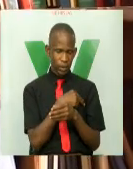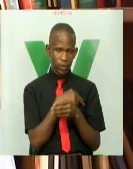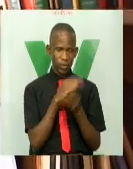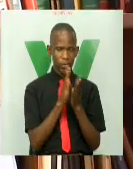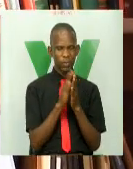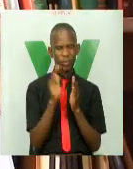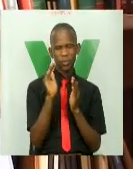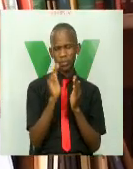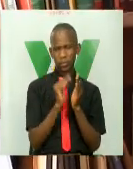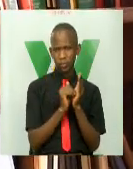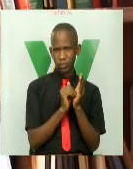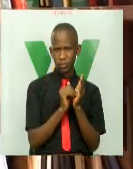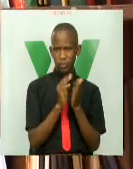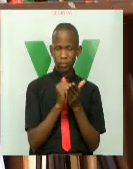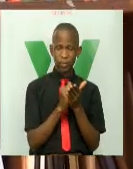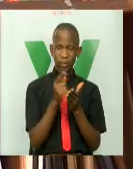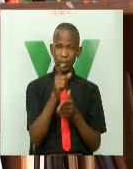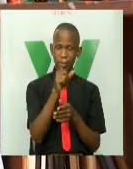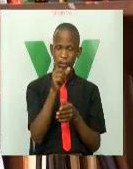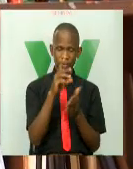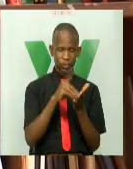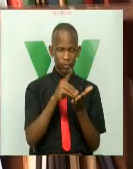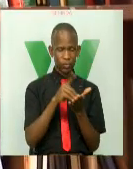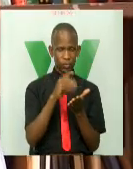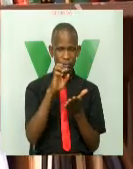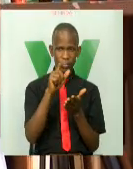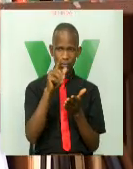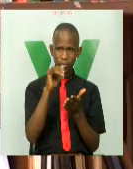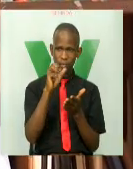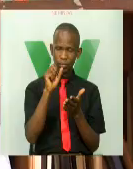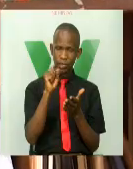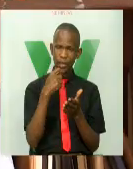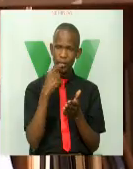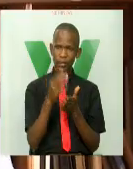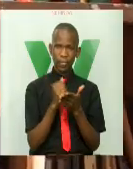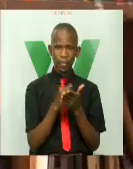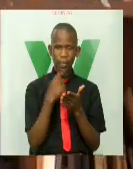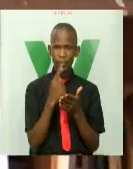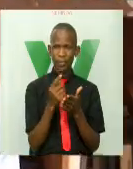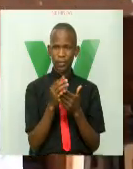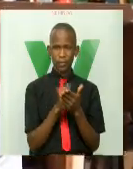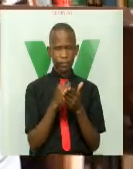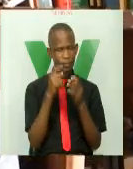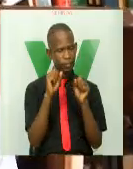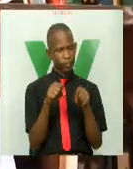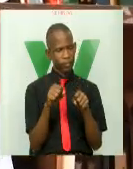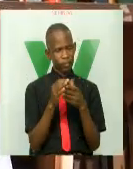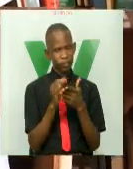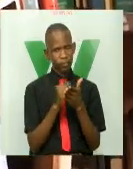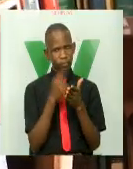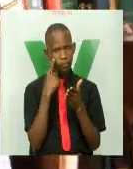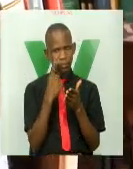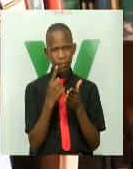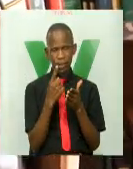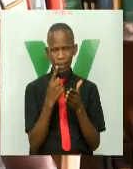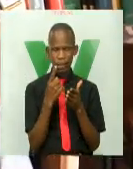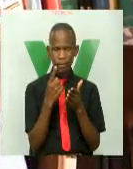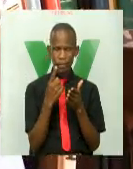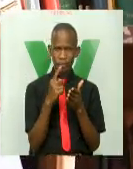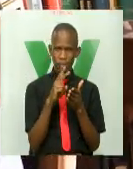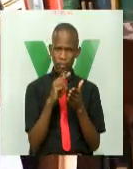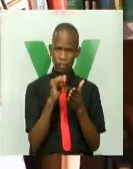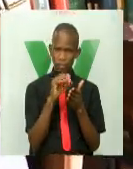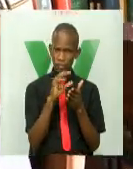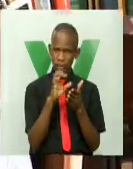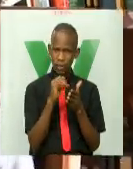Kumbakumba orikukurira ebyokugemesa abaana ah'irwariro erya Mbarara Regional Referral Hospital kandi omuhwezi w'orikukurira ebyokurwanisa endwara